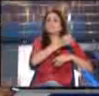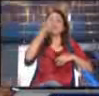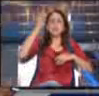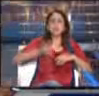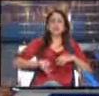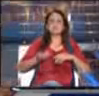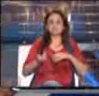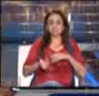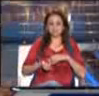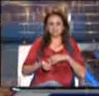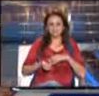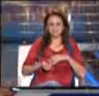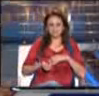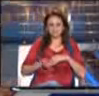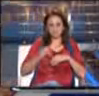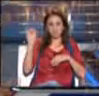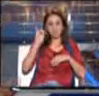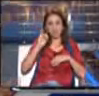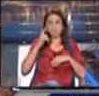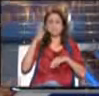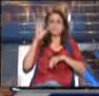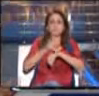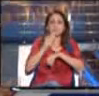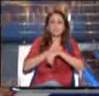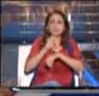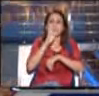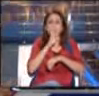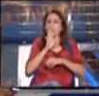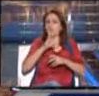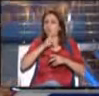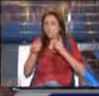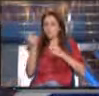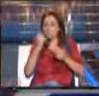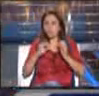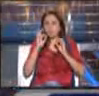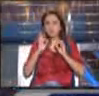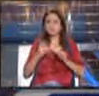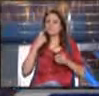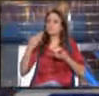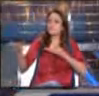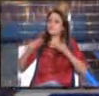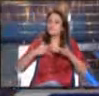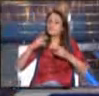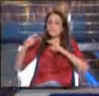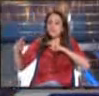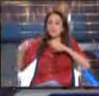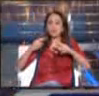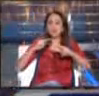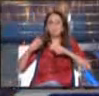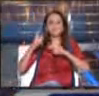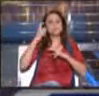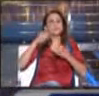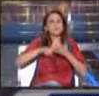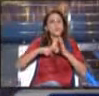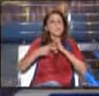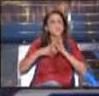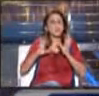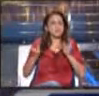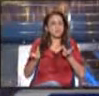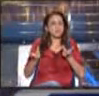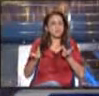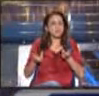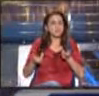مضمون او مش مضمون؟ ده بتاعه ادله وقضاء. يا جماعه نقعد نتحاور نشوف ايه اللي ممكن يتعمل